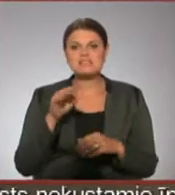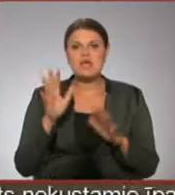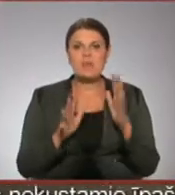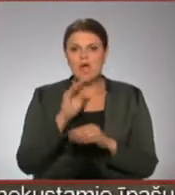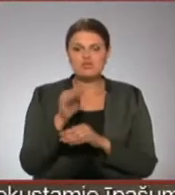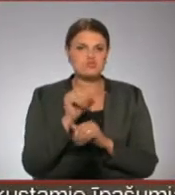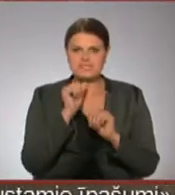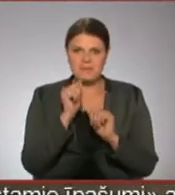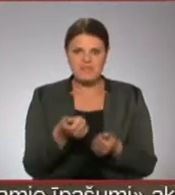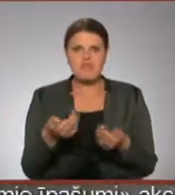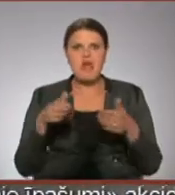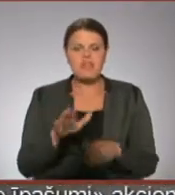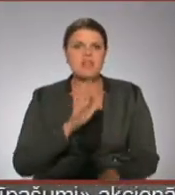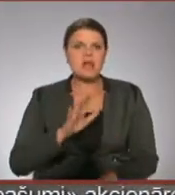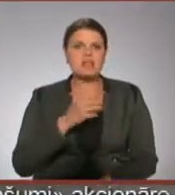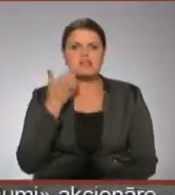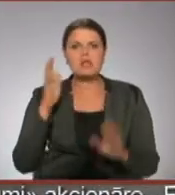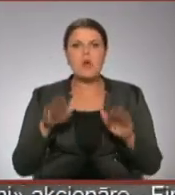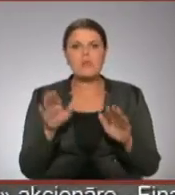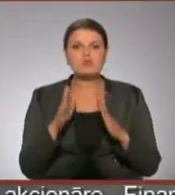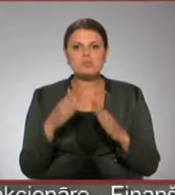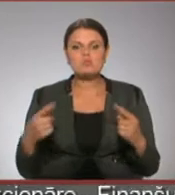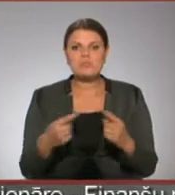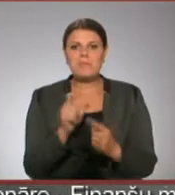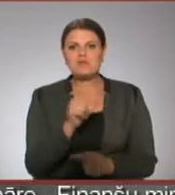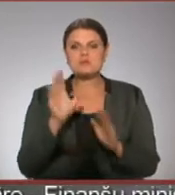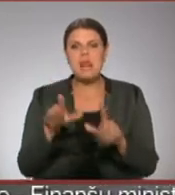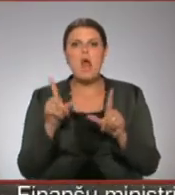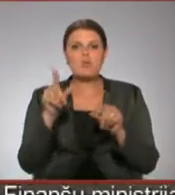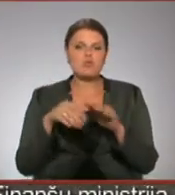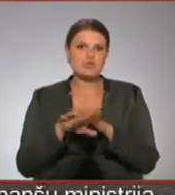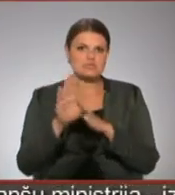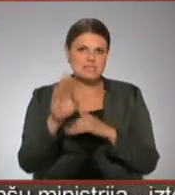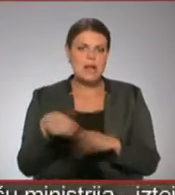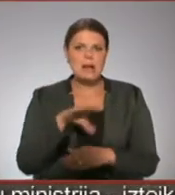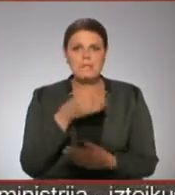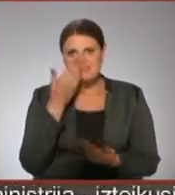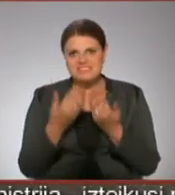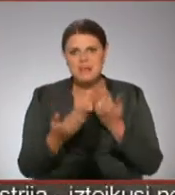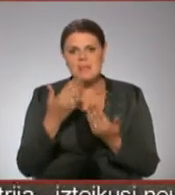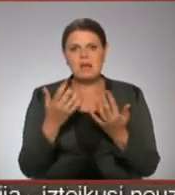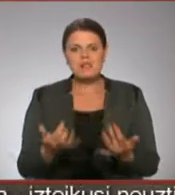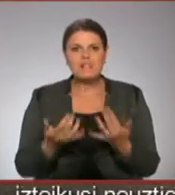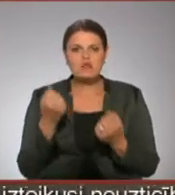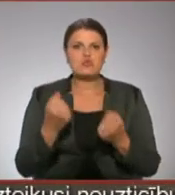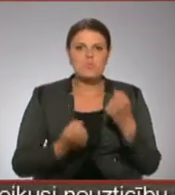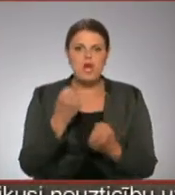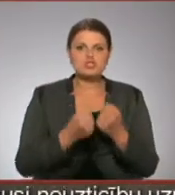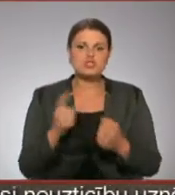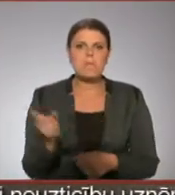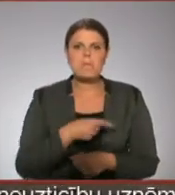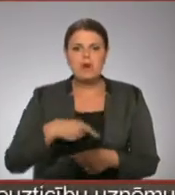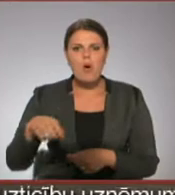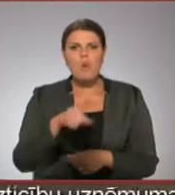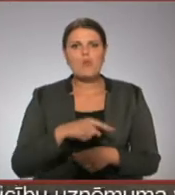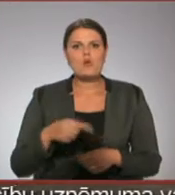kā neiespējami, atliek vien gaidīt, kad putniem būs piemērots brīdis, lai dotos tālāk. Mēs te mēģinām ar traktoriem, mašīnām braukāt pa laukām